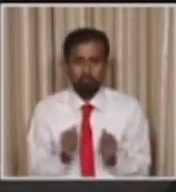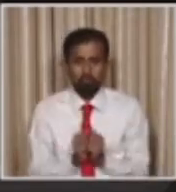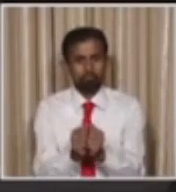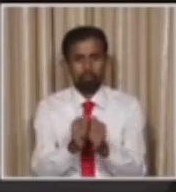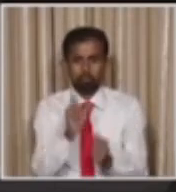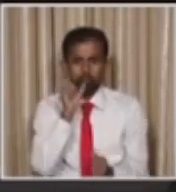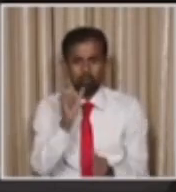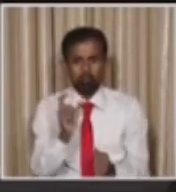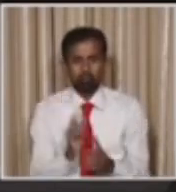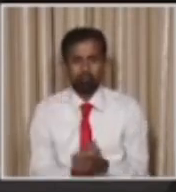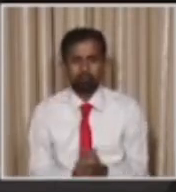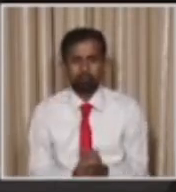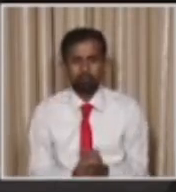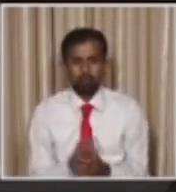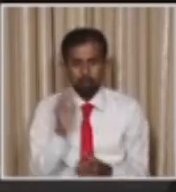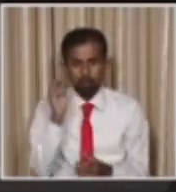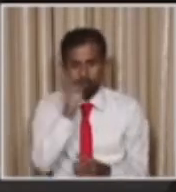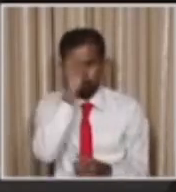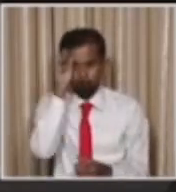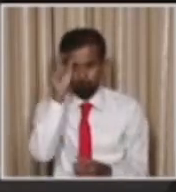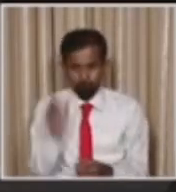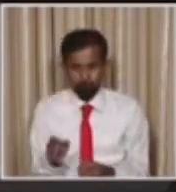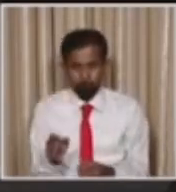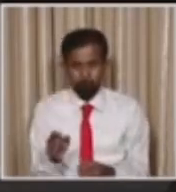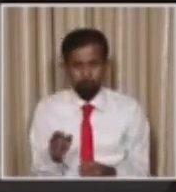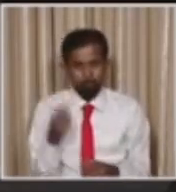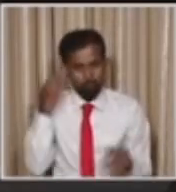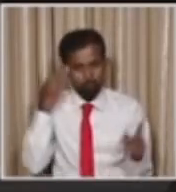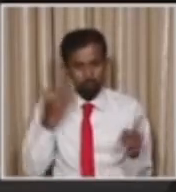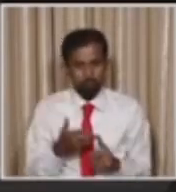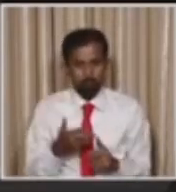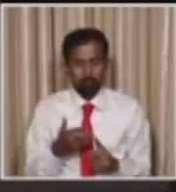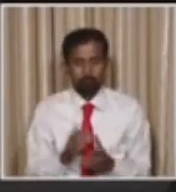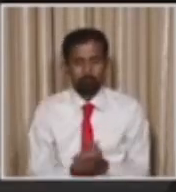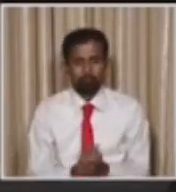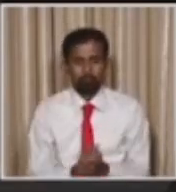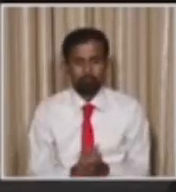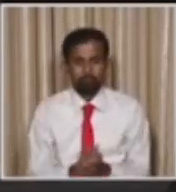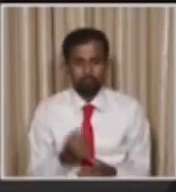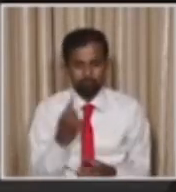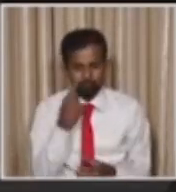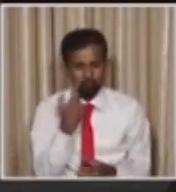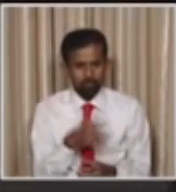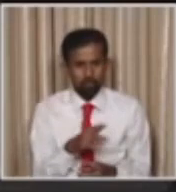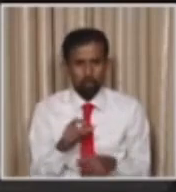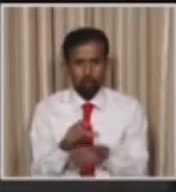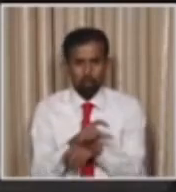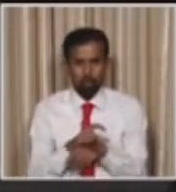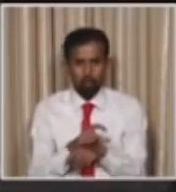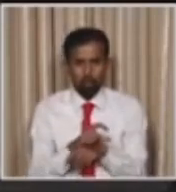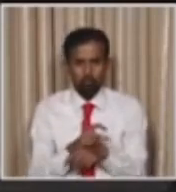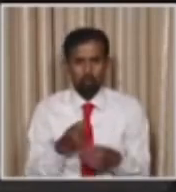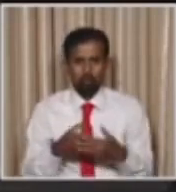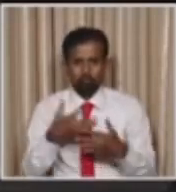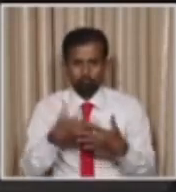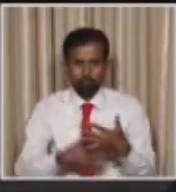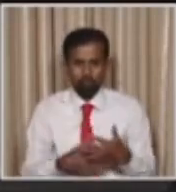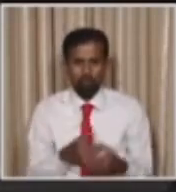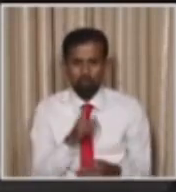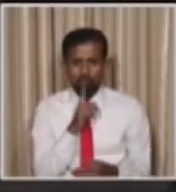කරමු මෛත්‍රීපාල සිරිසේන මැතිතුමා සම්බන්ධව මම දැක්ක කොමිෂන් පාසු කොමිෂන් වාර්තාවේ